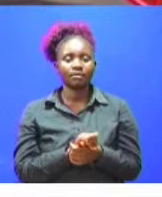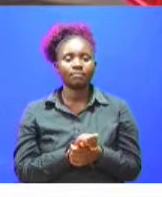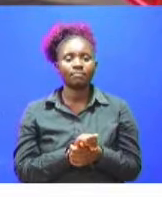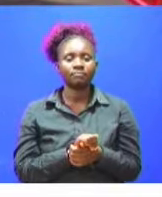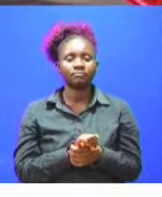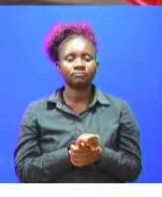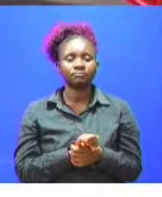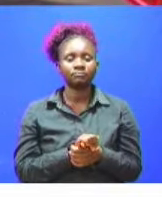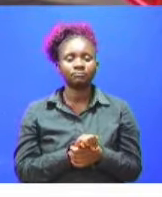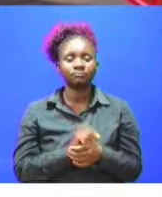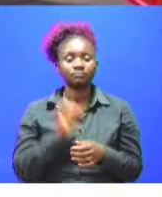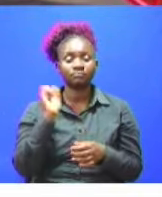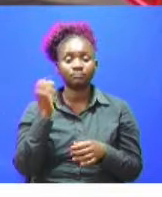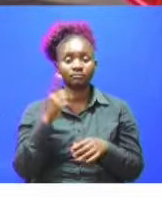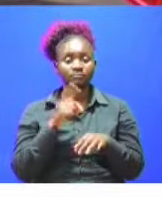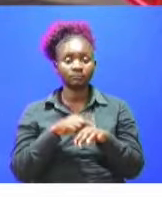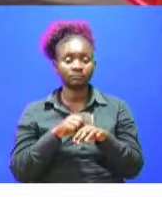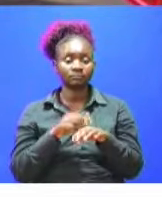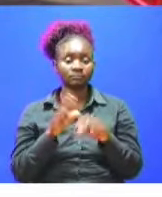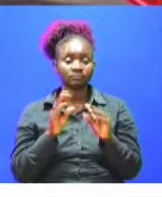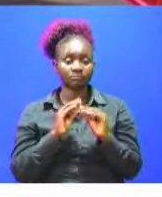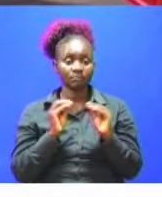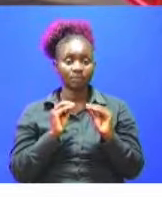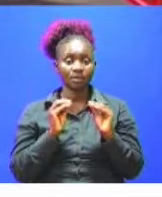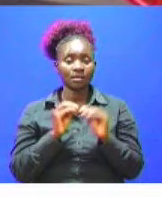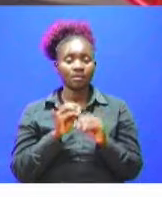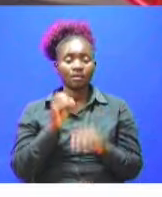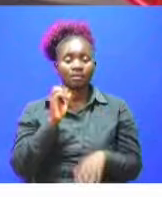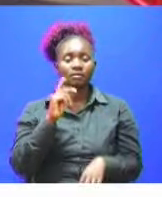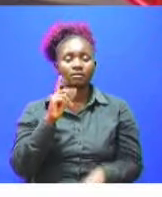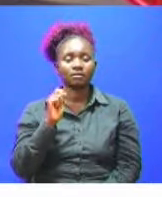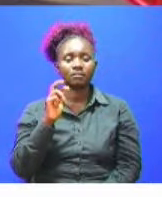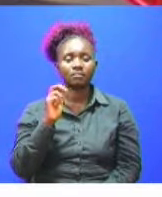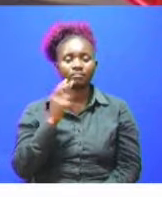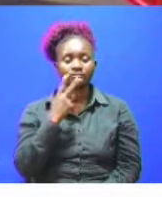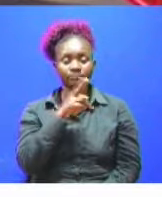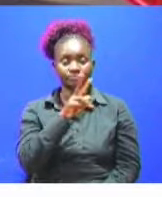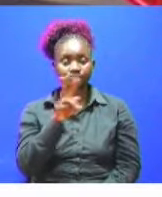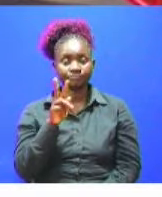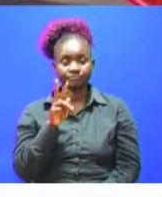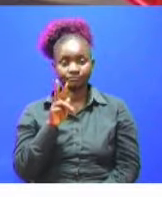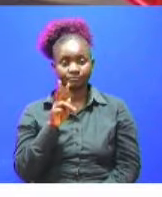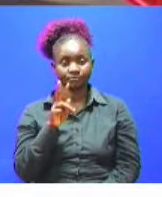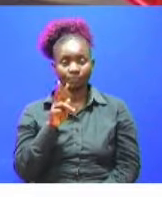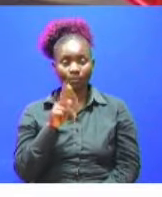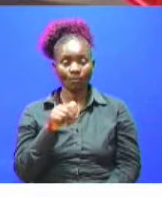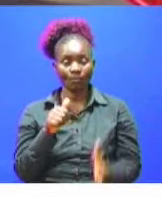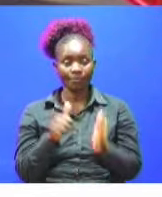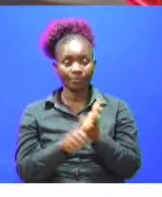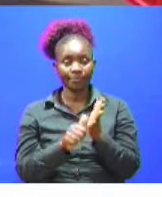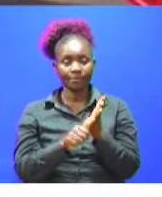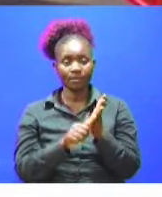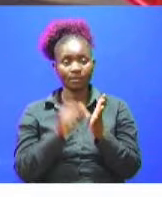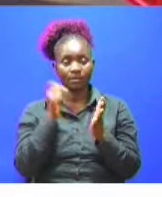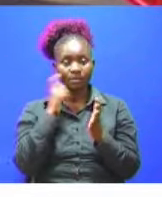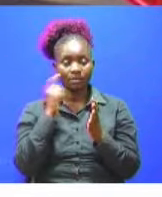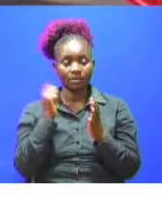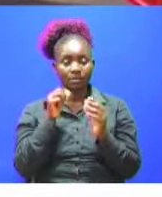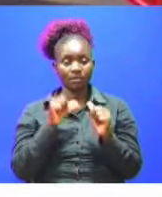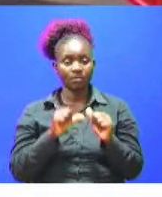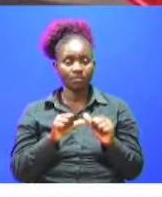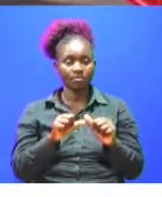tali hentunde ntanga ne kigimomoriki oito polka komorekera omochando bwe chinchoke hoyo ganda